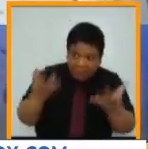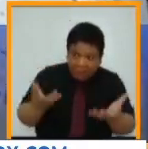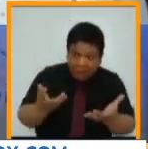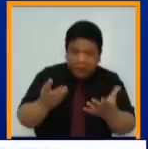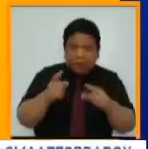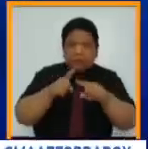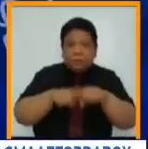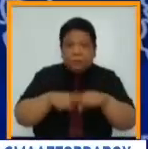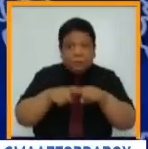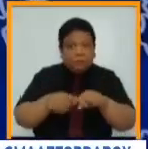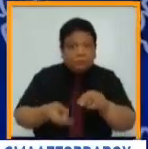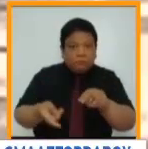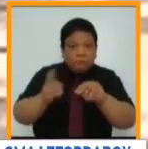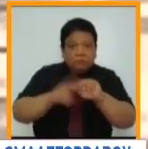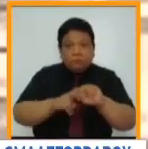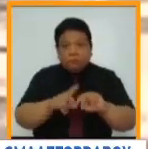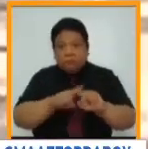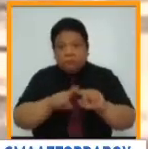mudagan sa gabi.